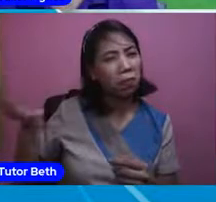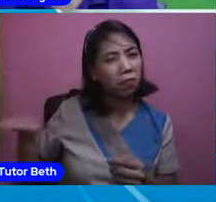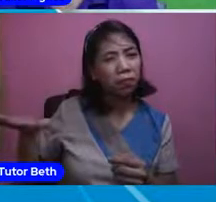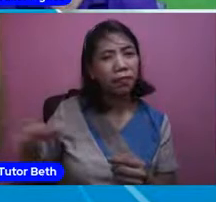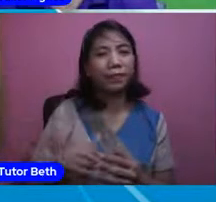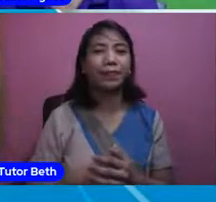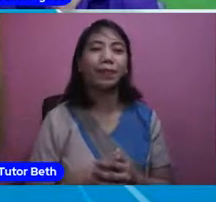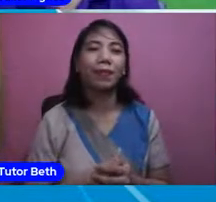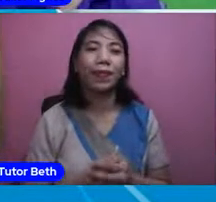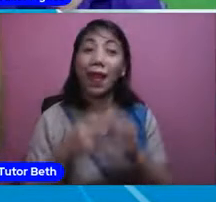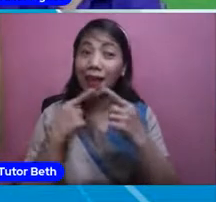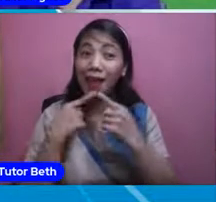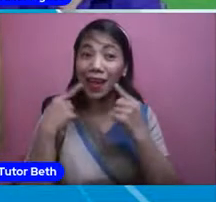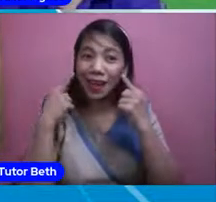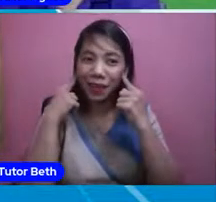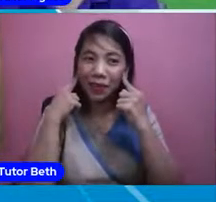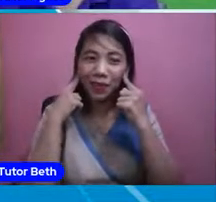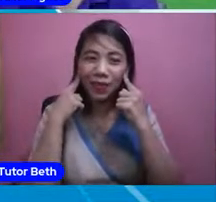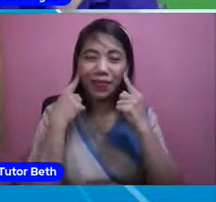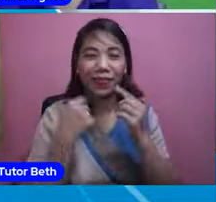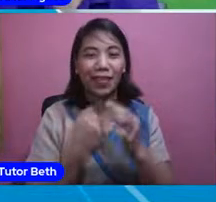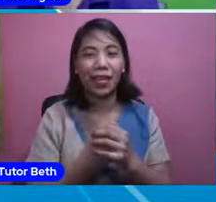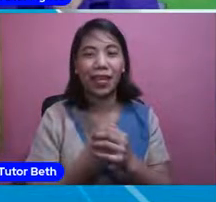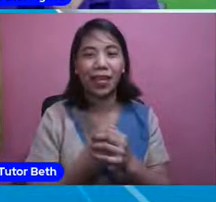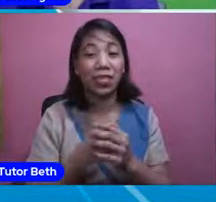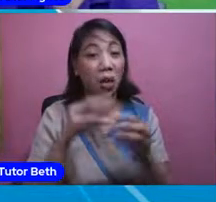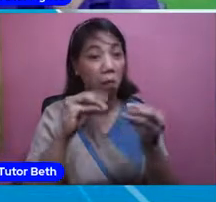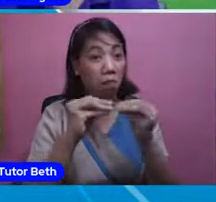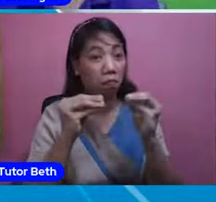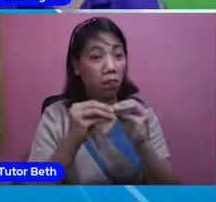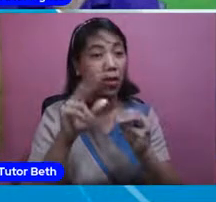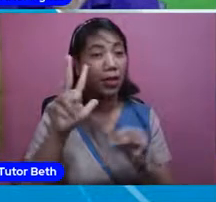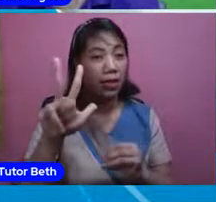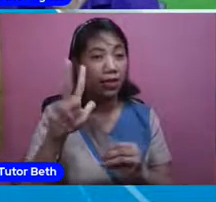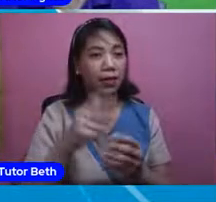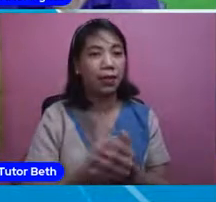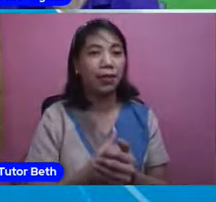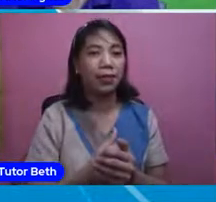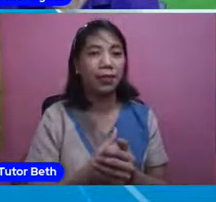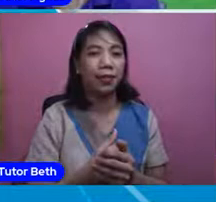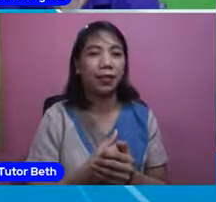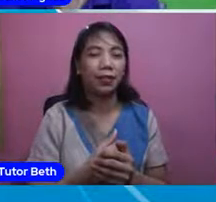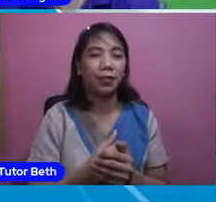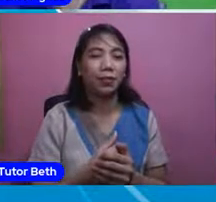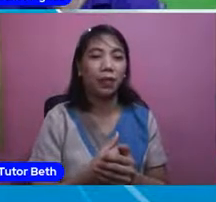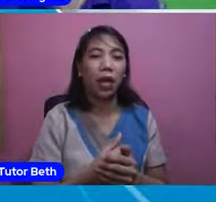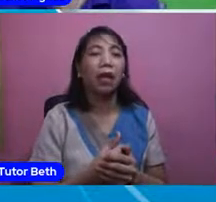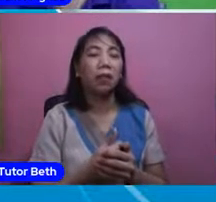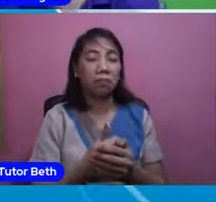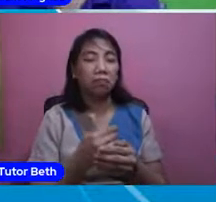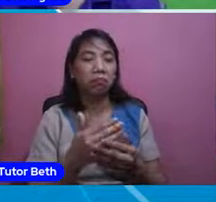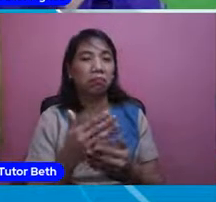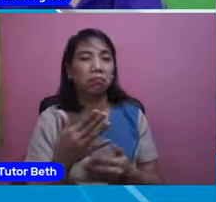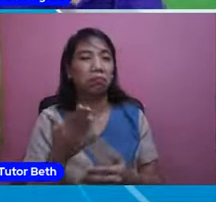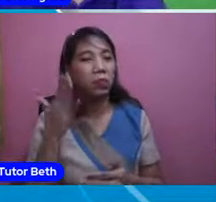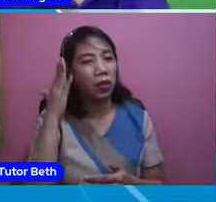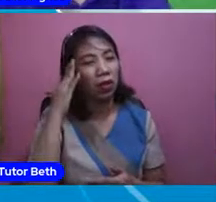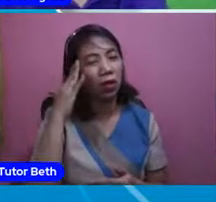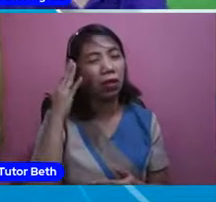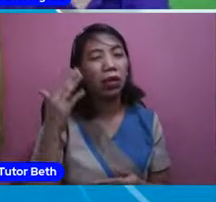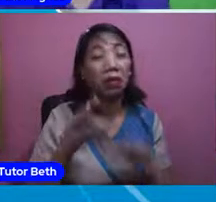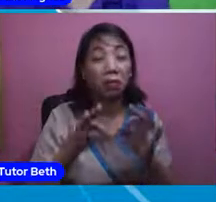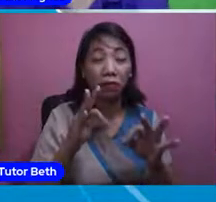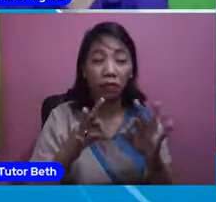masayang mukha. Tama rin po, di ba? Pero depende po rin yan sa inyong mga naranasan.